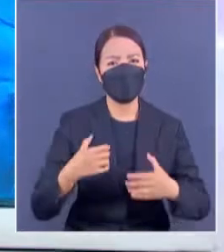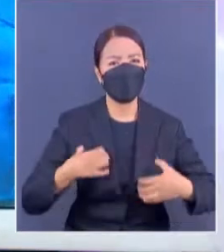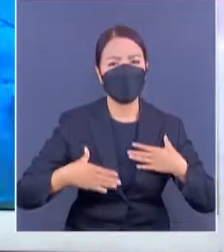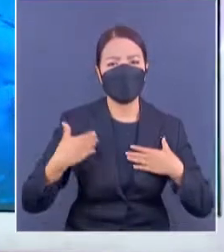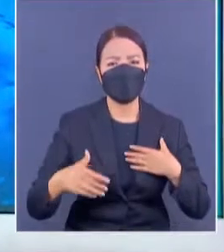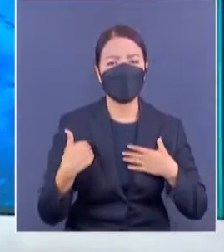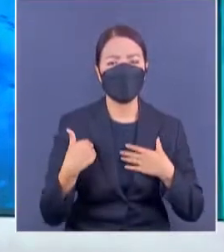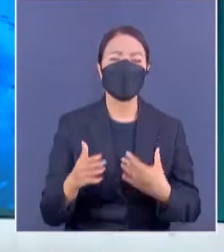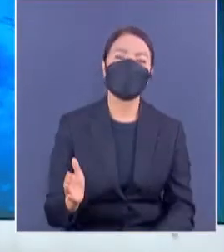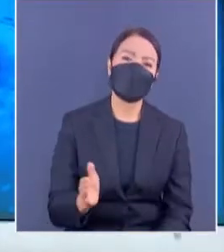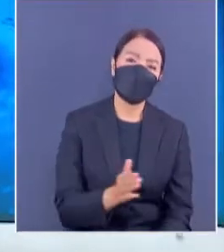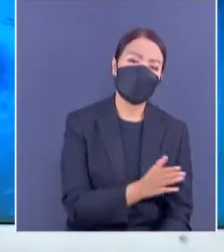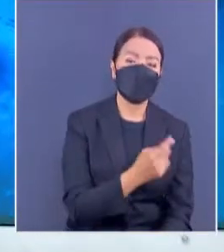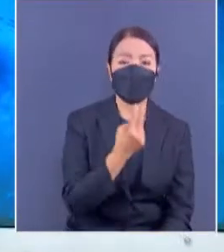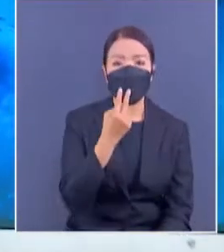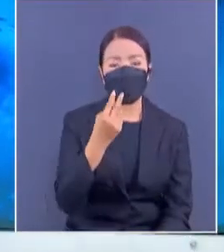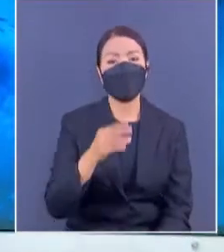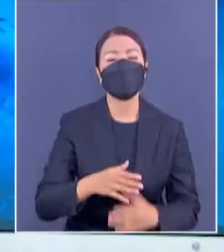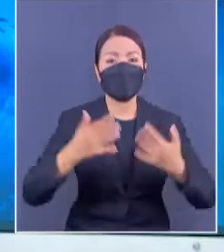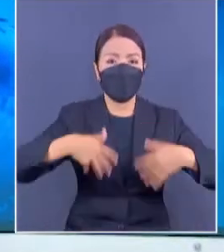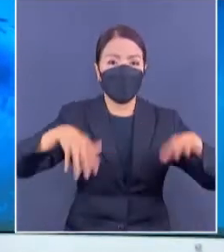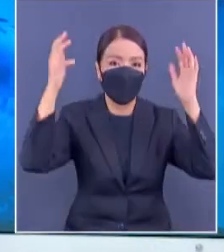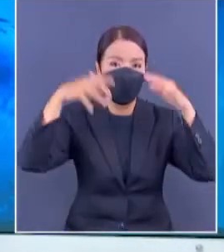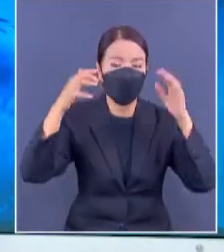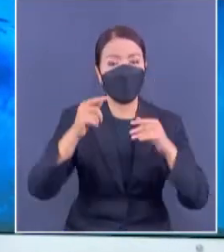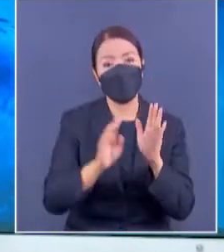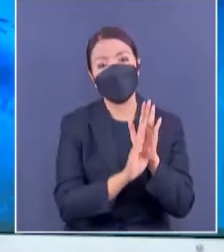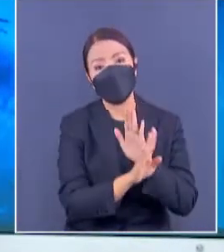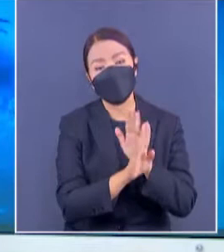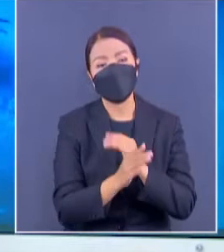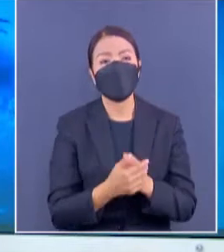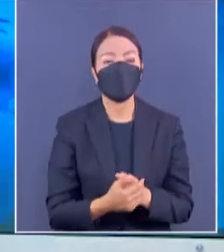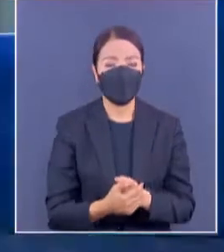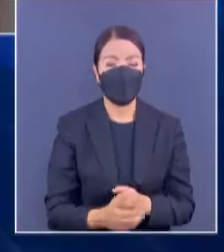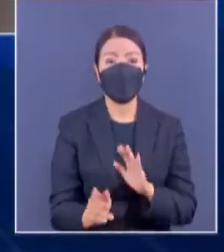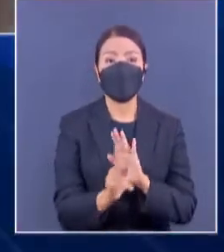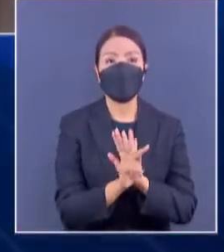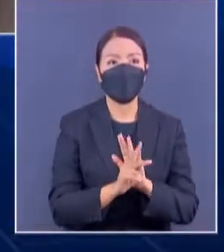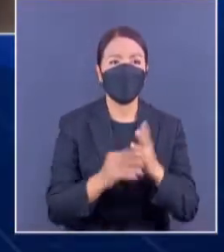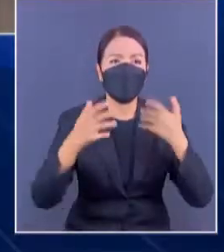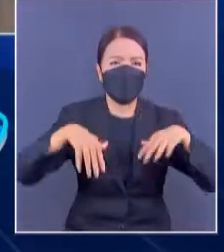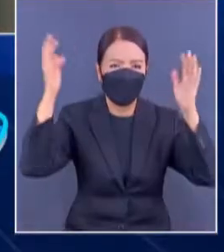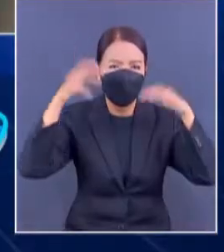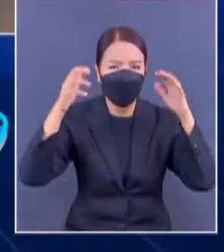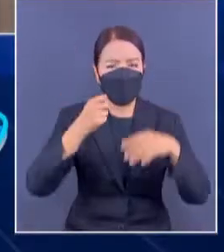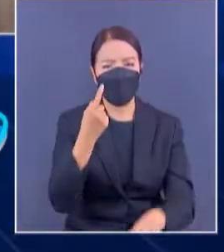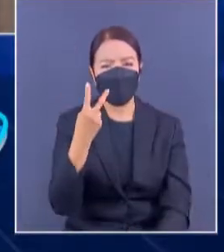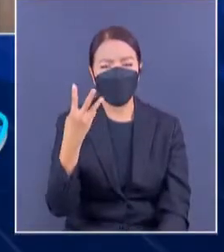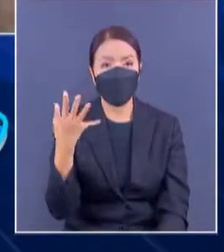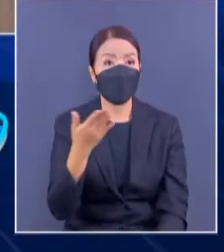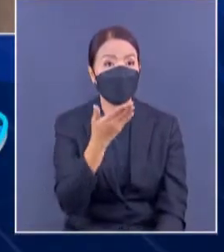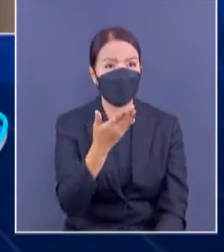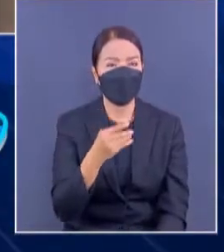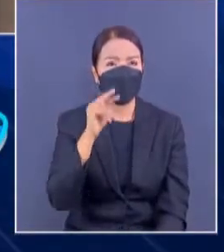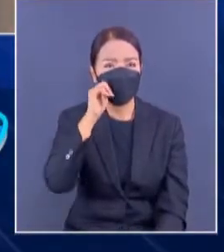พาคุณผู้ชมไปติดตามสถานการณ์ฟ้าฝนกันบ้างนะคะโดยเฉพาะที่ภาคอีสานค่ะปรากฏว่าที่กาฬสินธุ์ตอนนี้ฝนตกติดต่อกันหลายวันก็เลยทำ